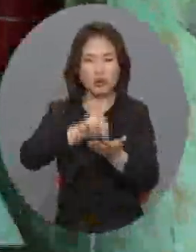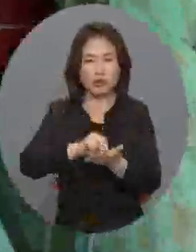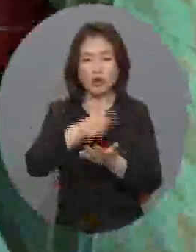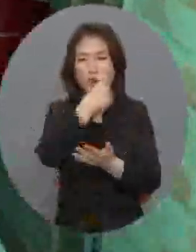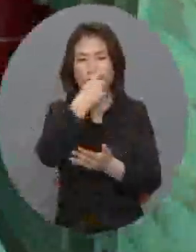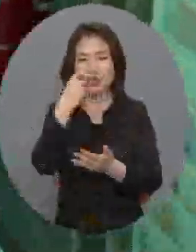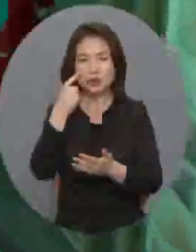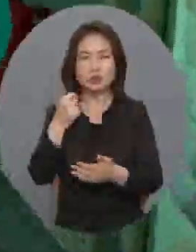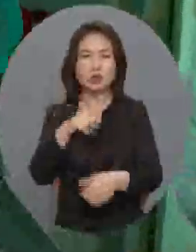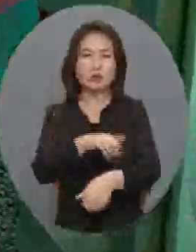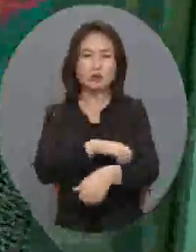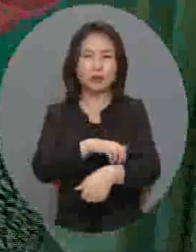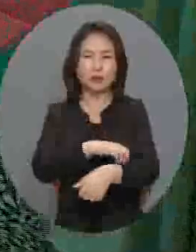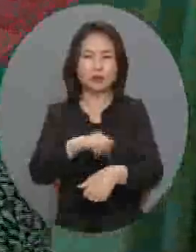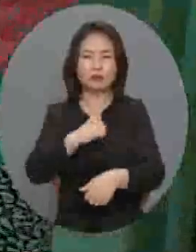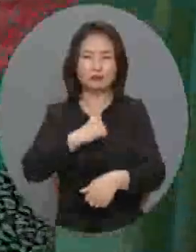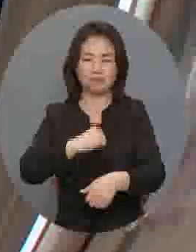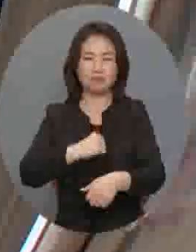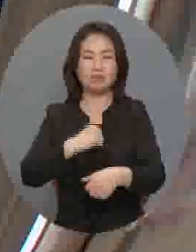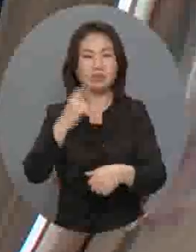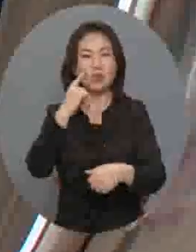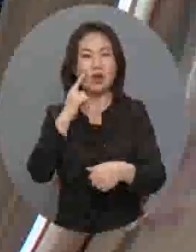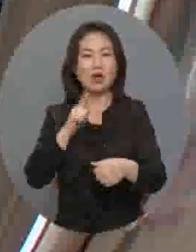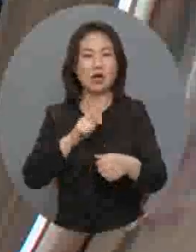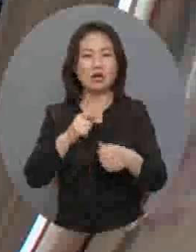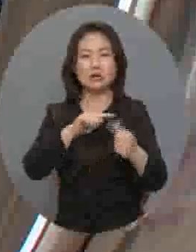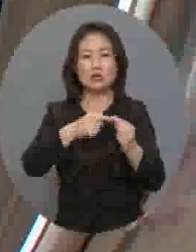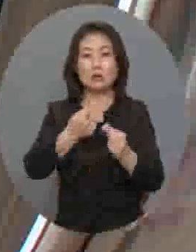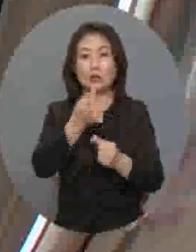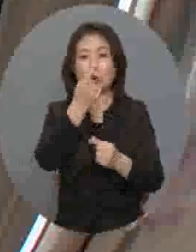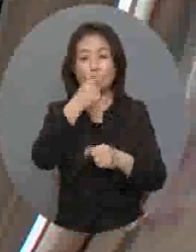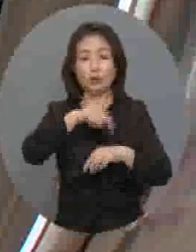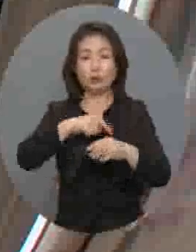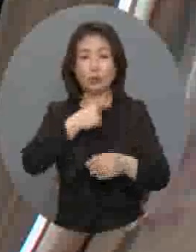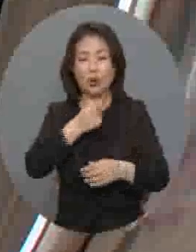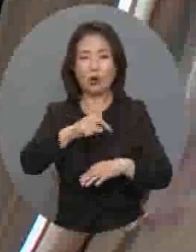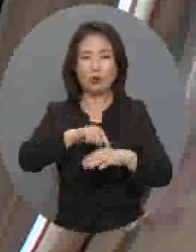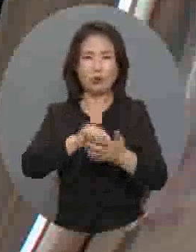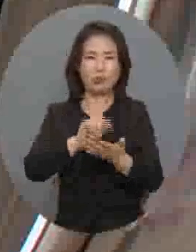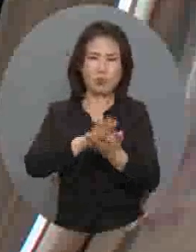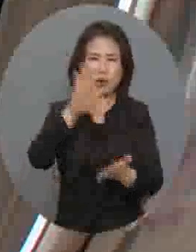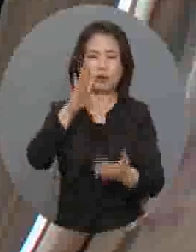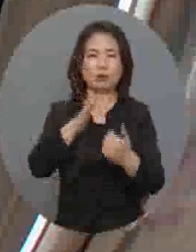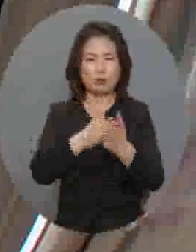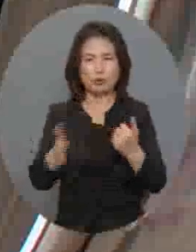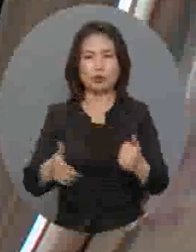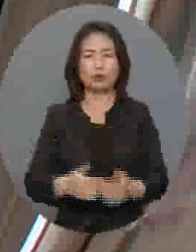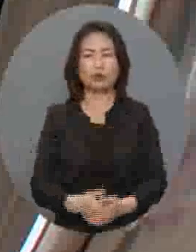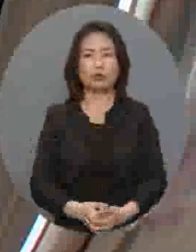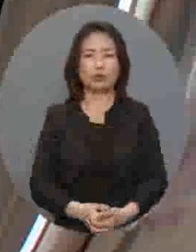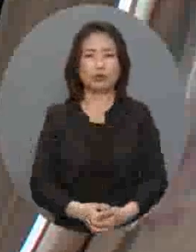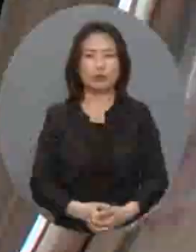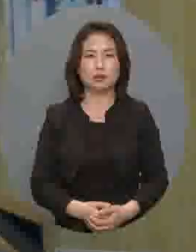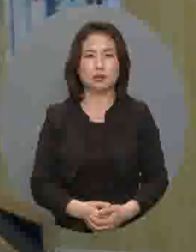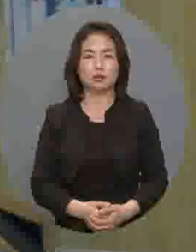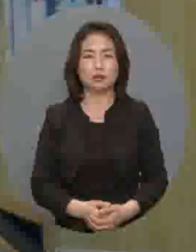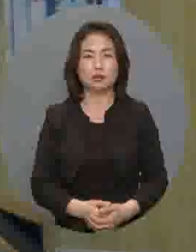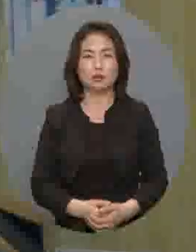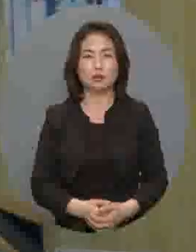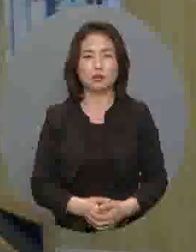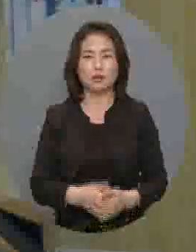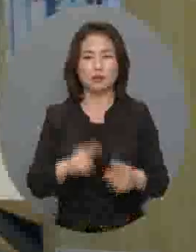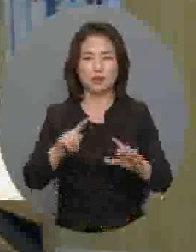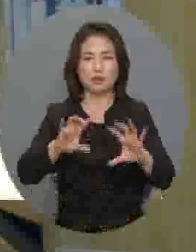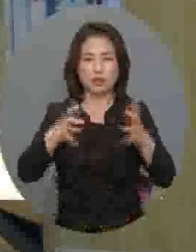확인하는 번거로움을 마다하지 않게 된 건 글을 배우고자 하는 어르신들의 열정 때문이었습니다. 누가